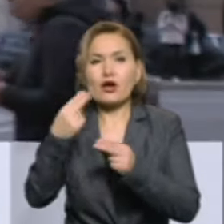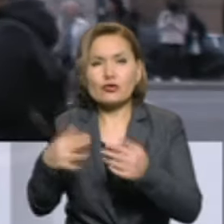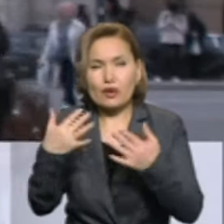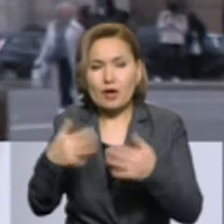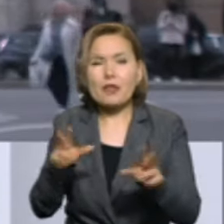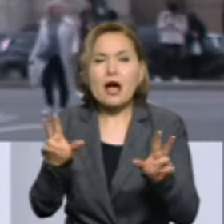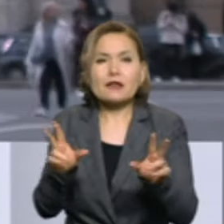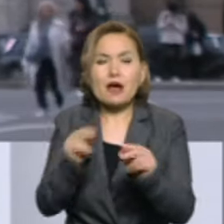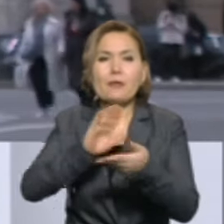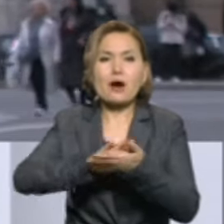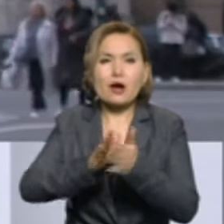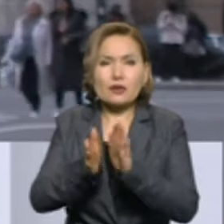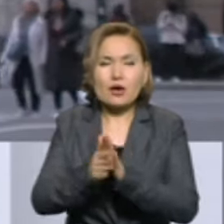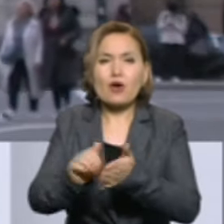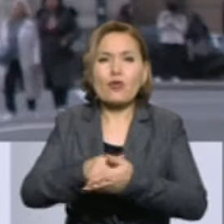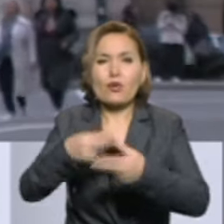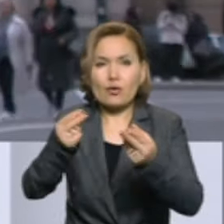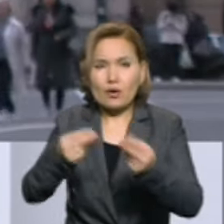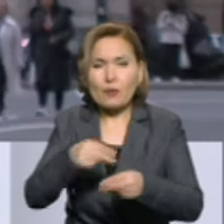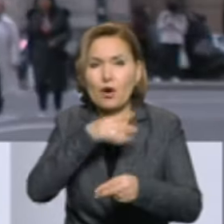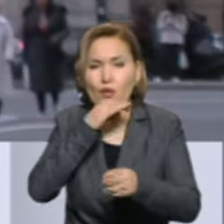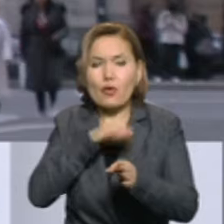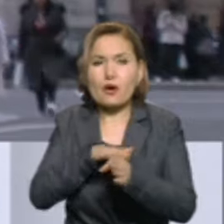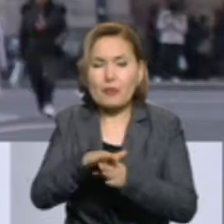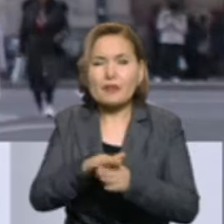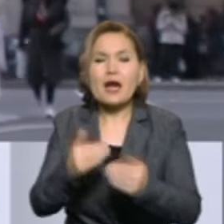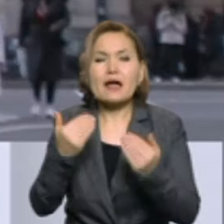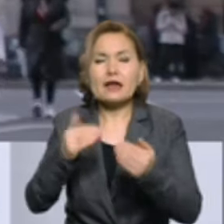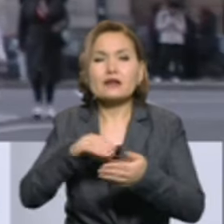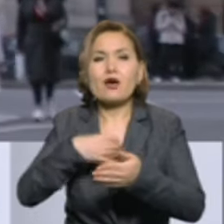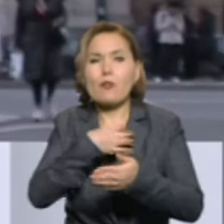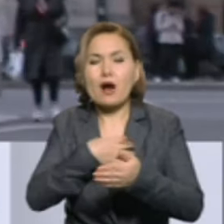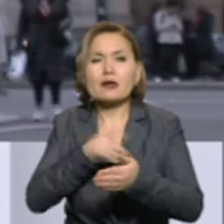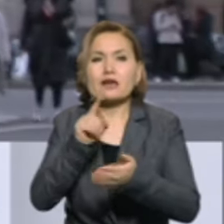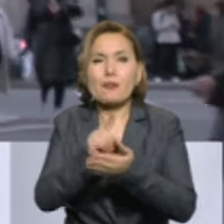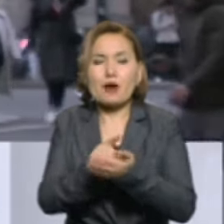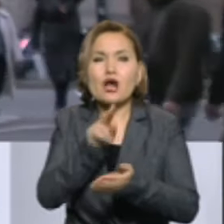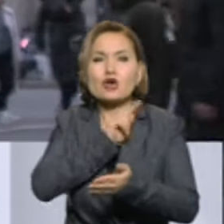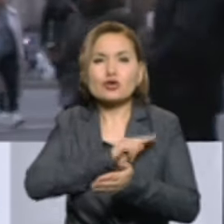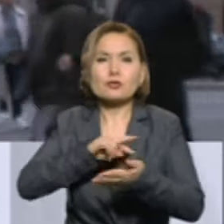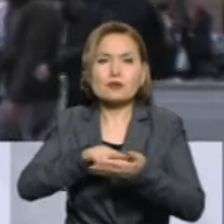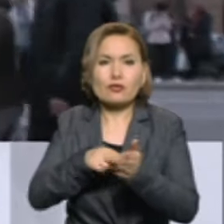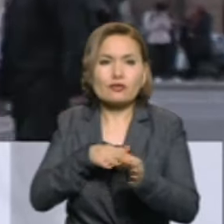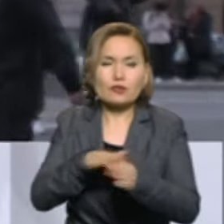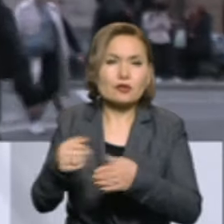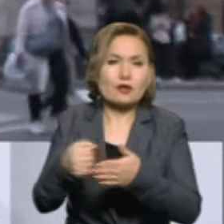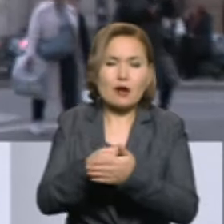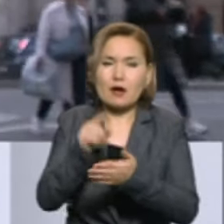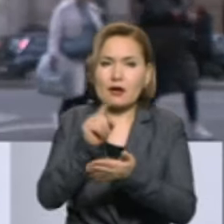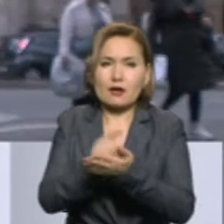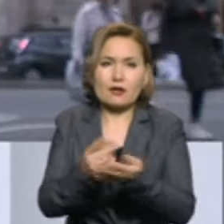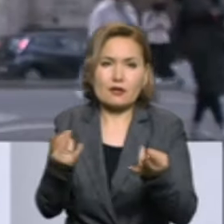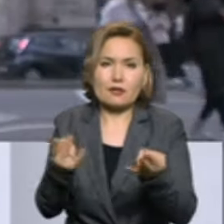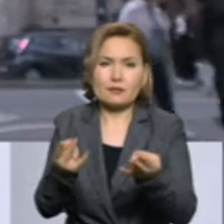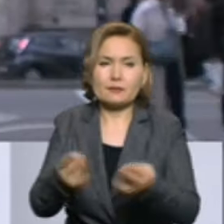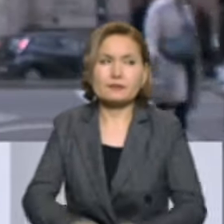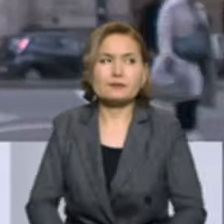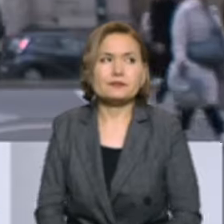табысты келісімдер мен уағдаластықтар аз емес. Ендігі маңызды міндет соны жүзеге асыру. Досжа Маратұлы,